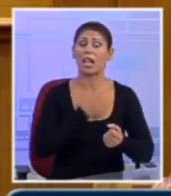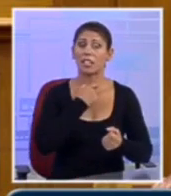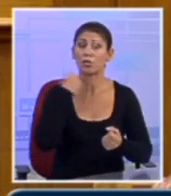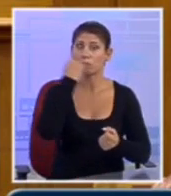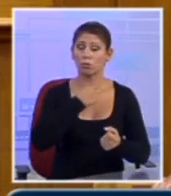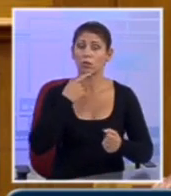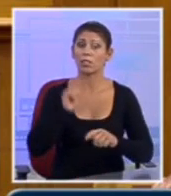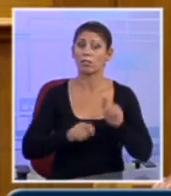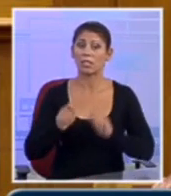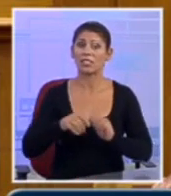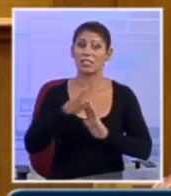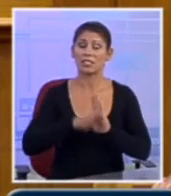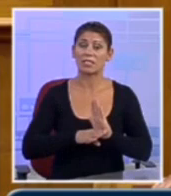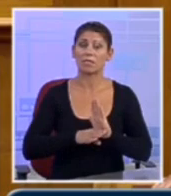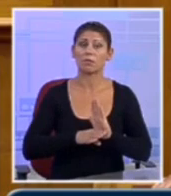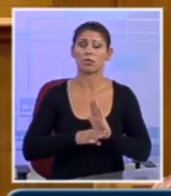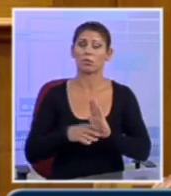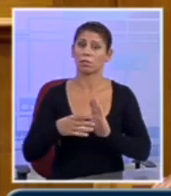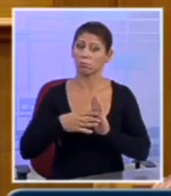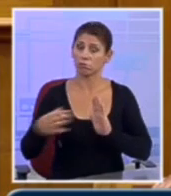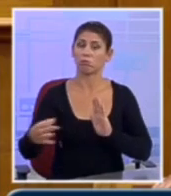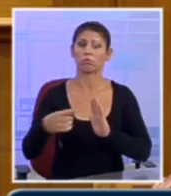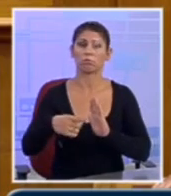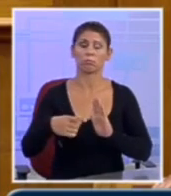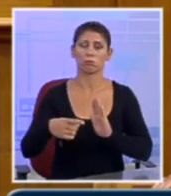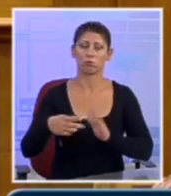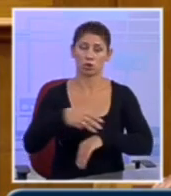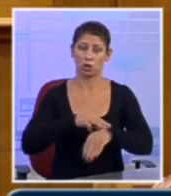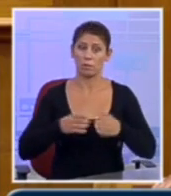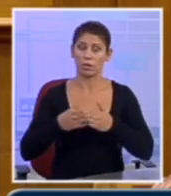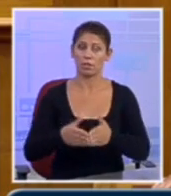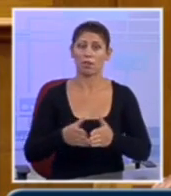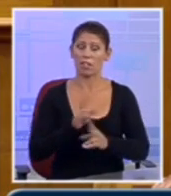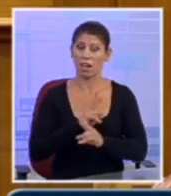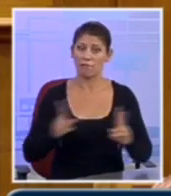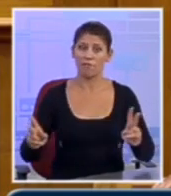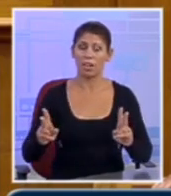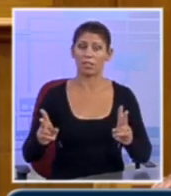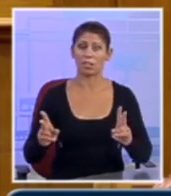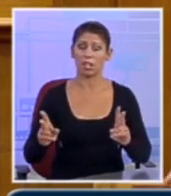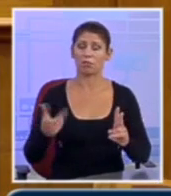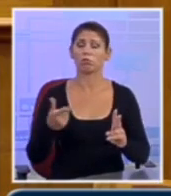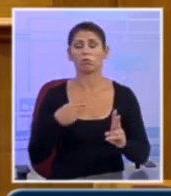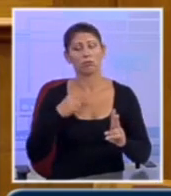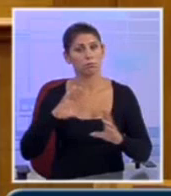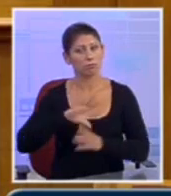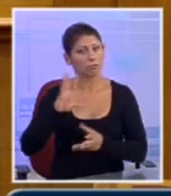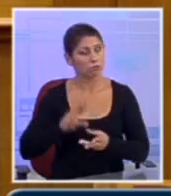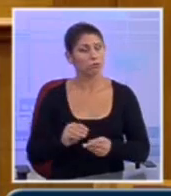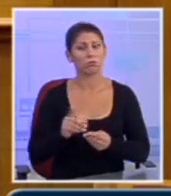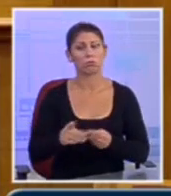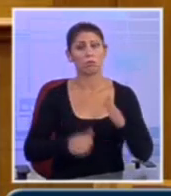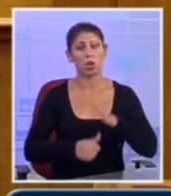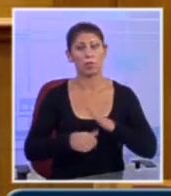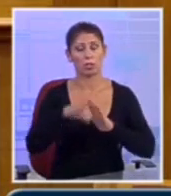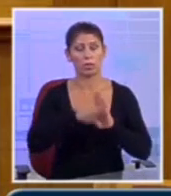η θεσμοθέτηση συστήματος εισαγωγής στο σώμα με διαφάνεια, ισοτιμία και αξιοκρατία, η άμεση αναμόρφωση του προεδρικού διατάγματος